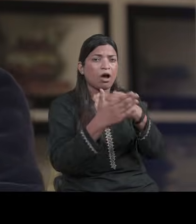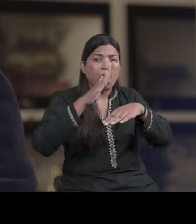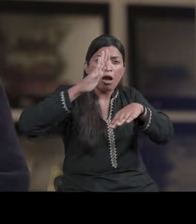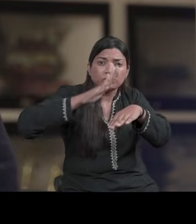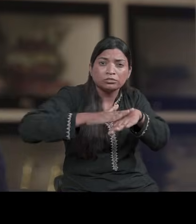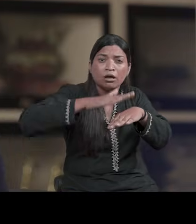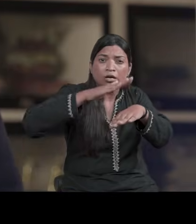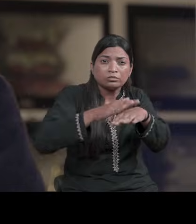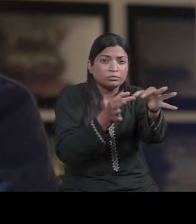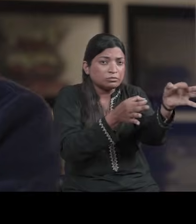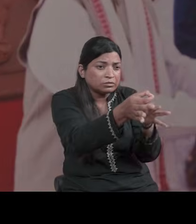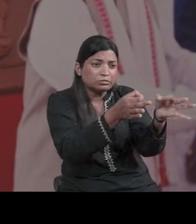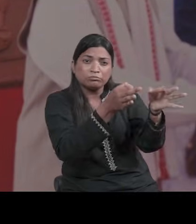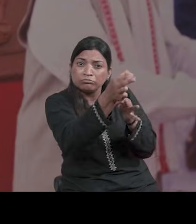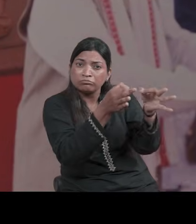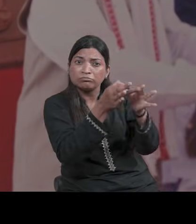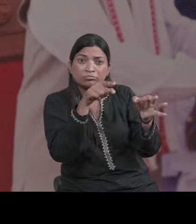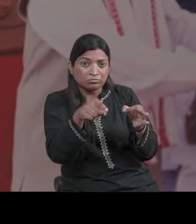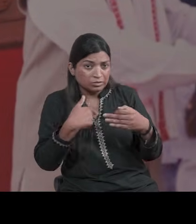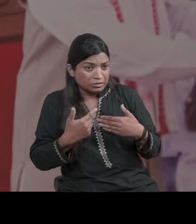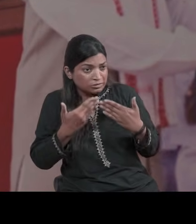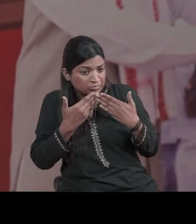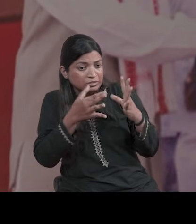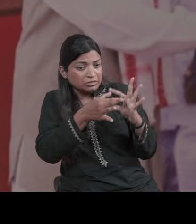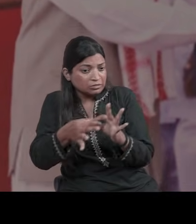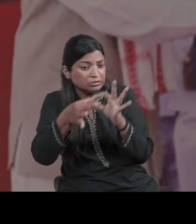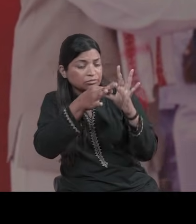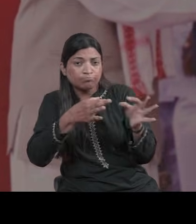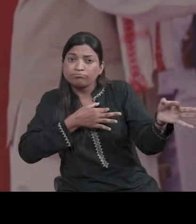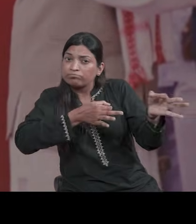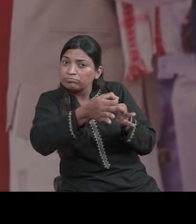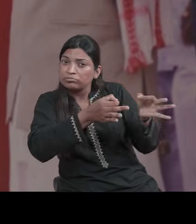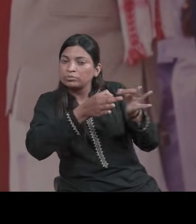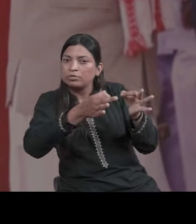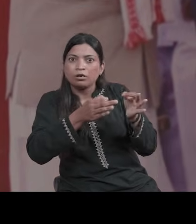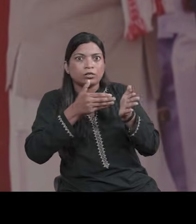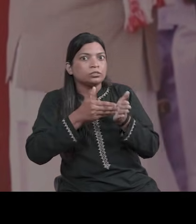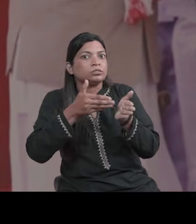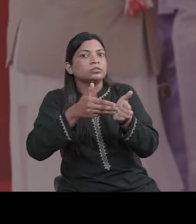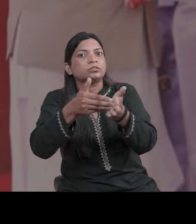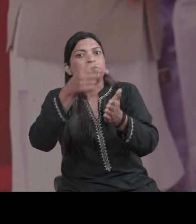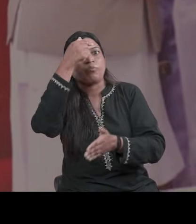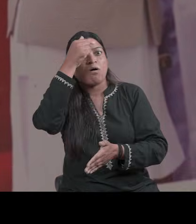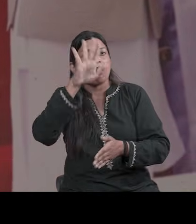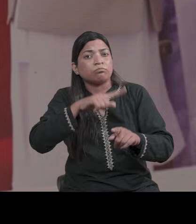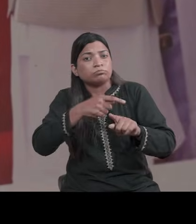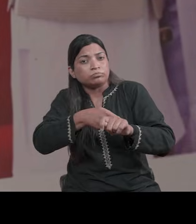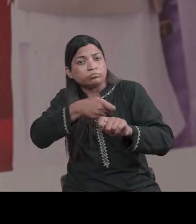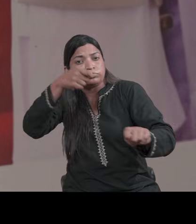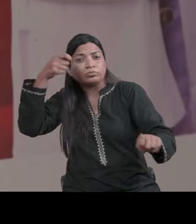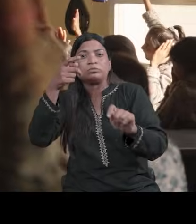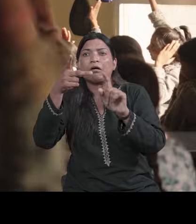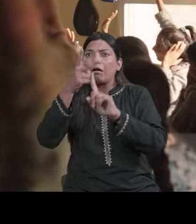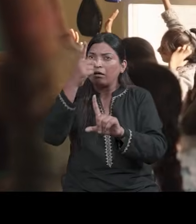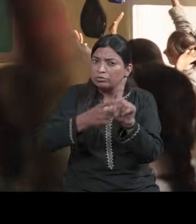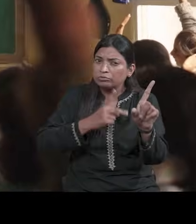है कि ये चीज़ हम पढ़ रहे हैं। तो हमको बहुत कठिनाई होती है, हम 1.5 2 साल तक एक ही साल की क्लास को पढ़ाने में लगे